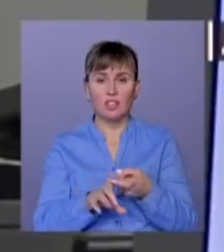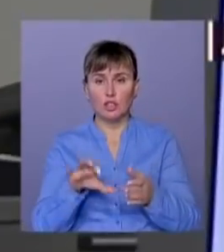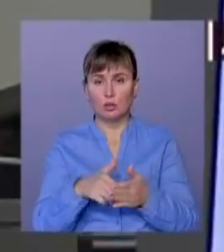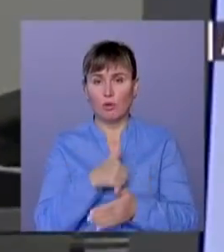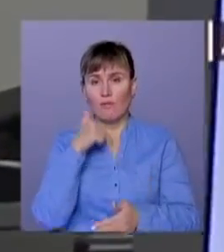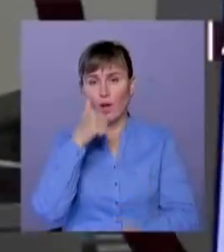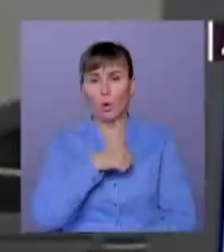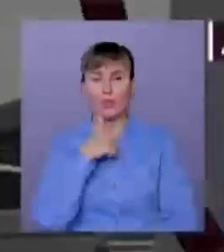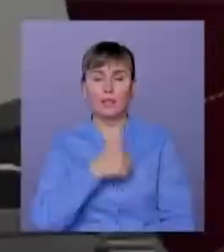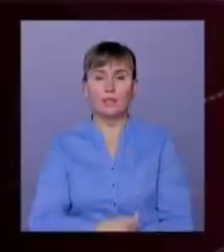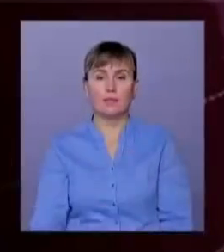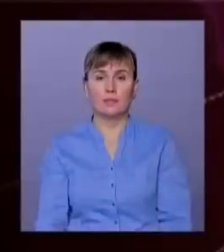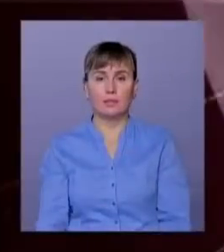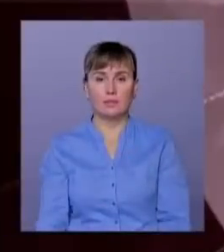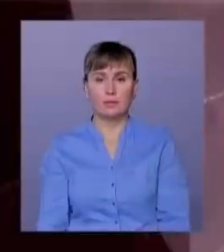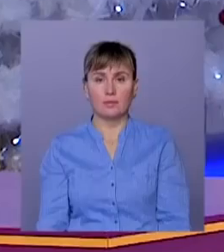Нового года?